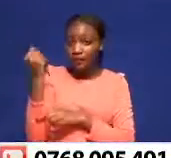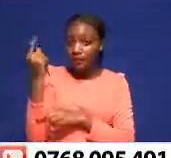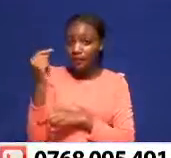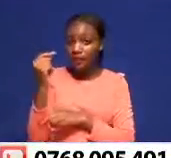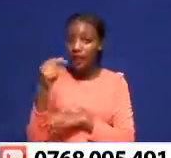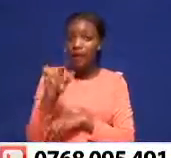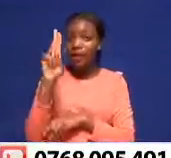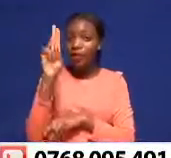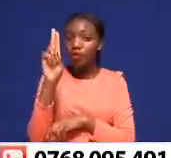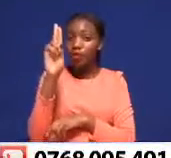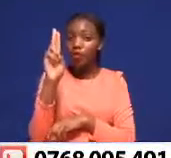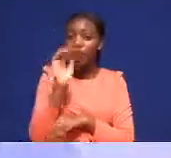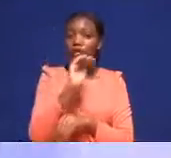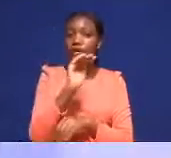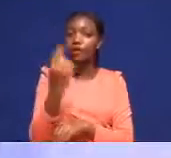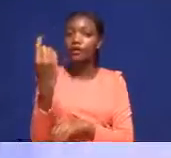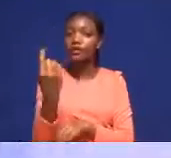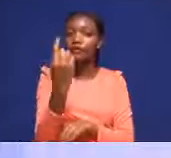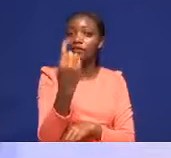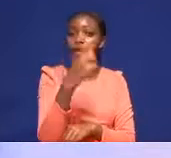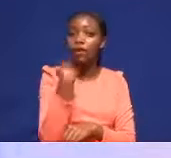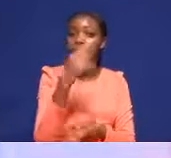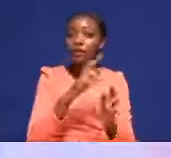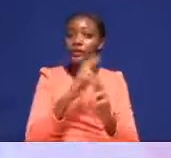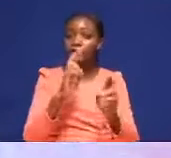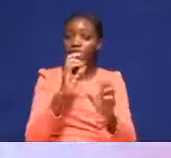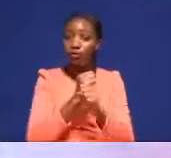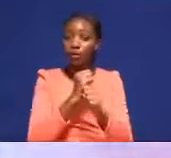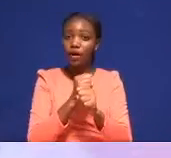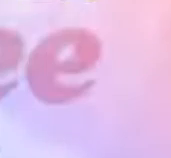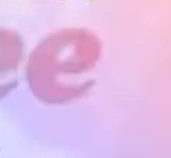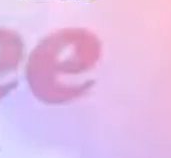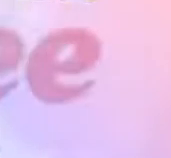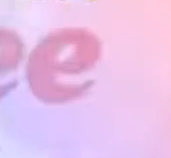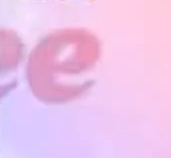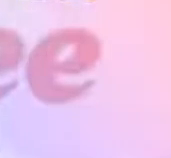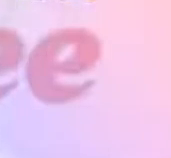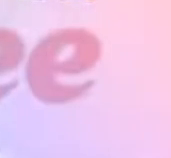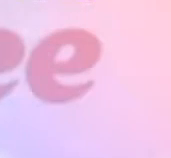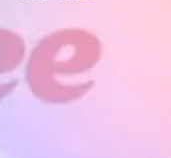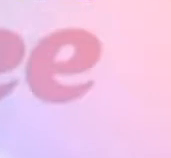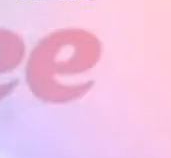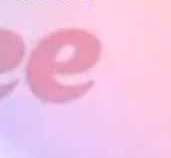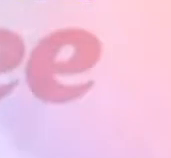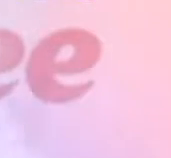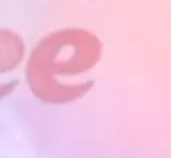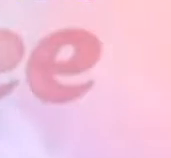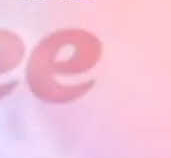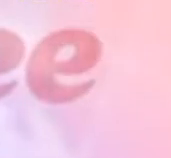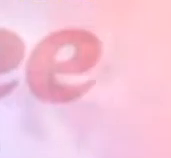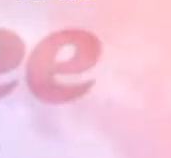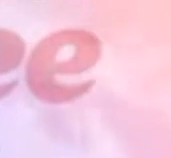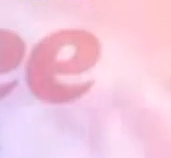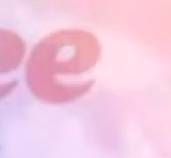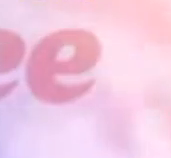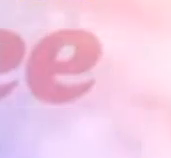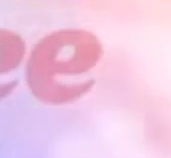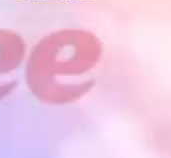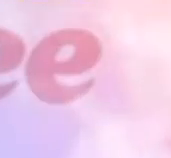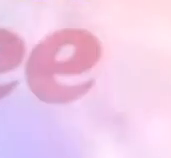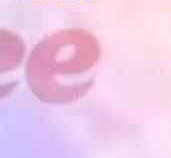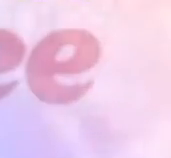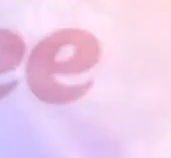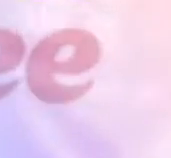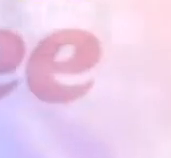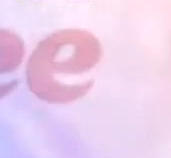Rais Kenyatta alimtaka yeyote ambaye hayuko tayari kufanya kazi naye ajiondoe, akidai hatua yake ni njia kufanikisha ahadi zake